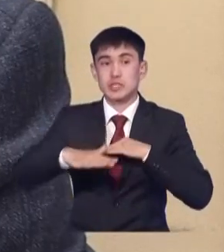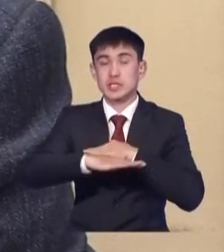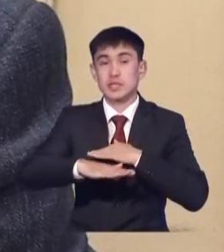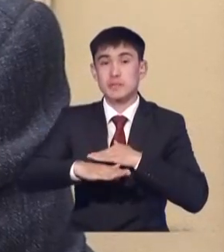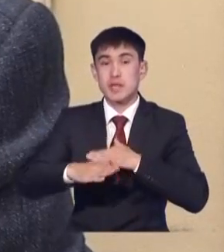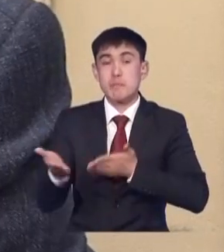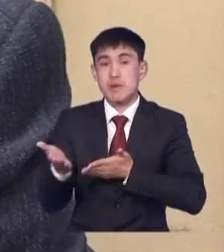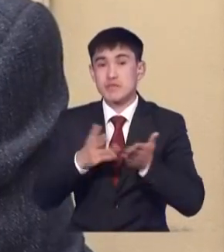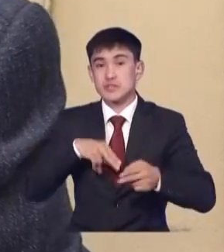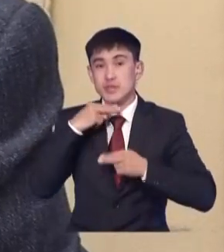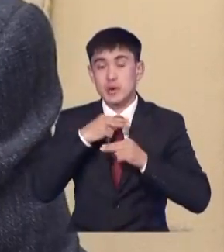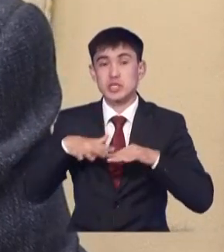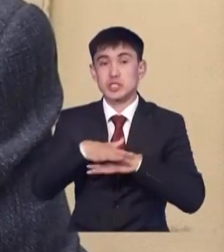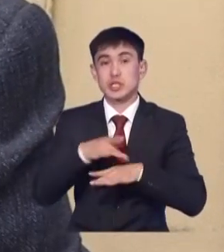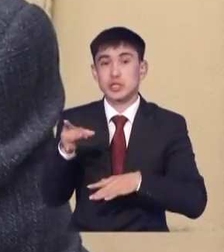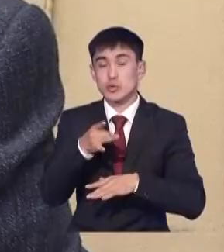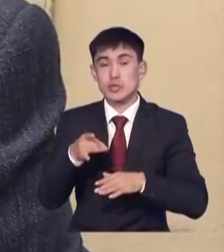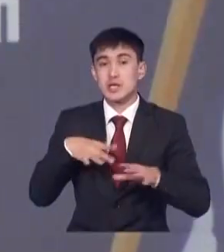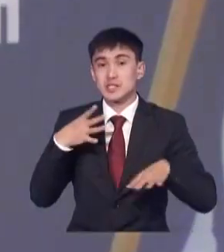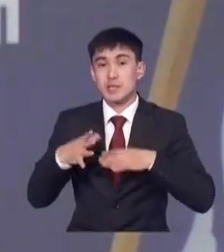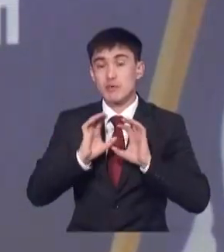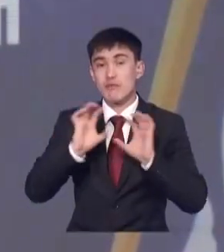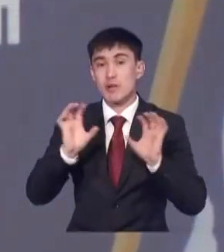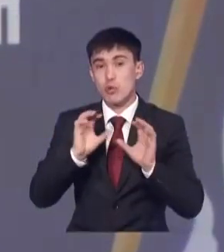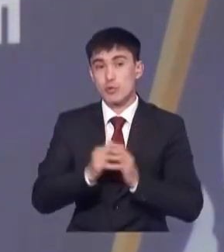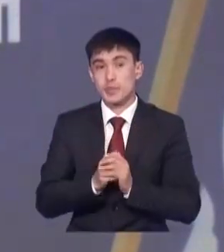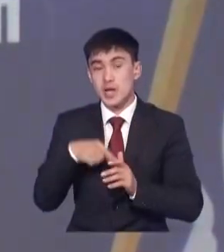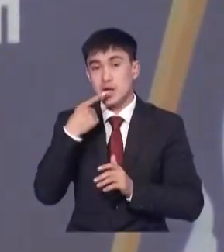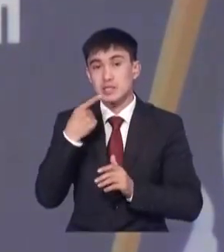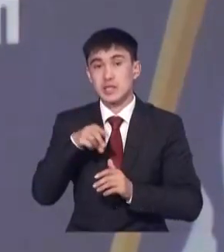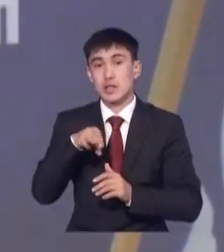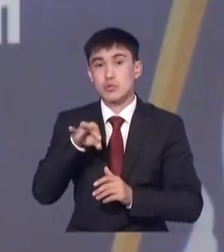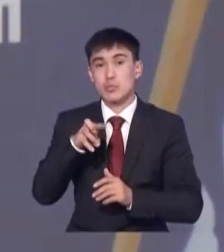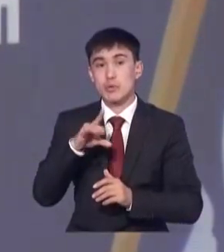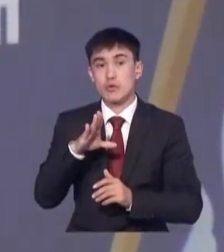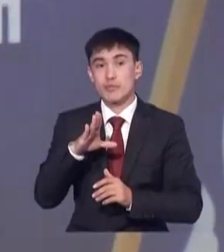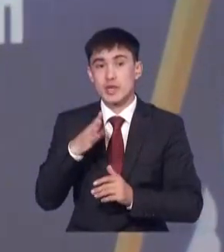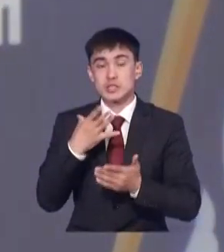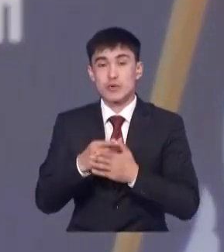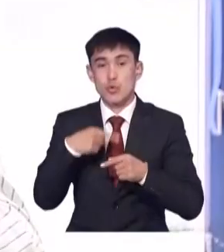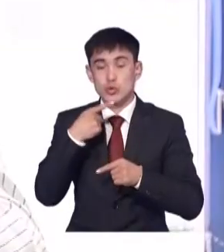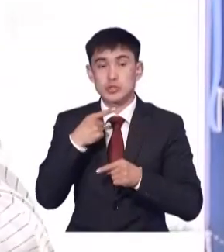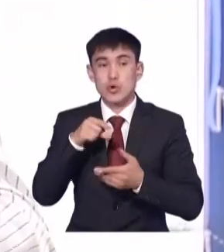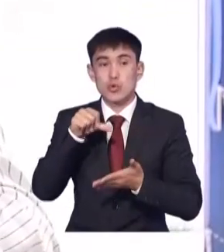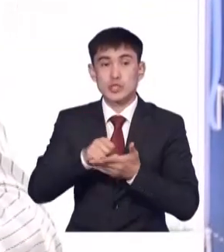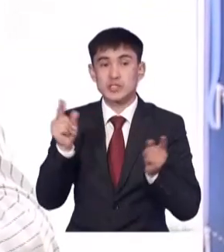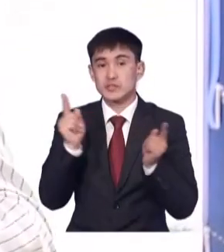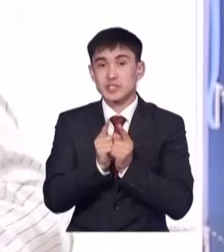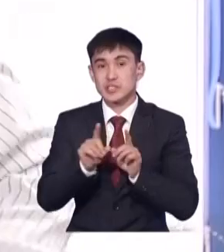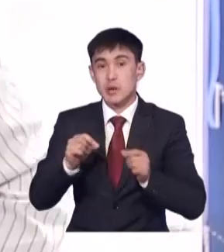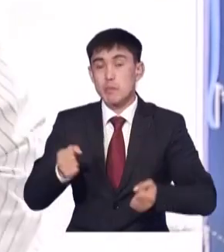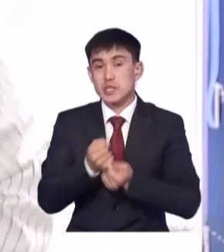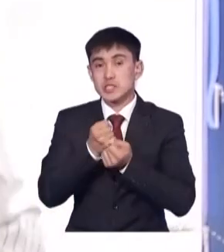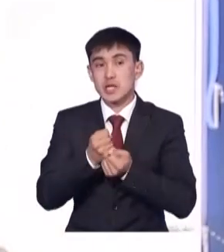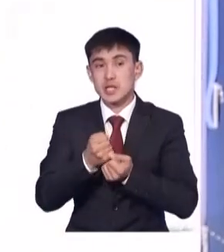и привлечь внимание жителей региона к занятиям волейболом, подчеркнул Талгат Умирбеков. В свою очередь, участники встречи